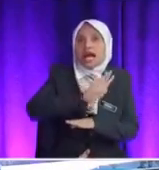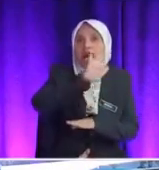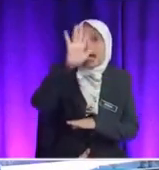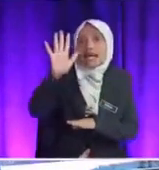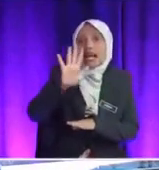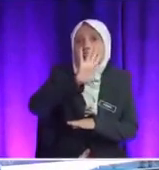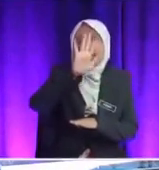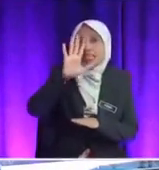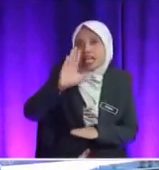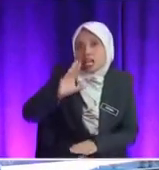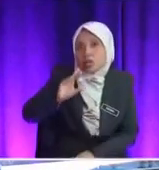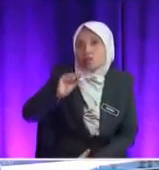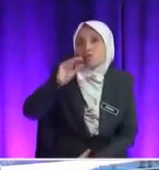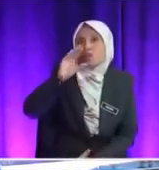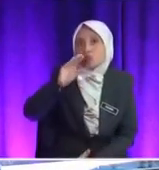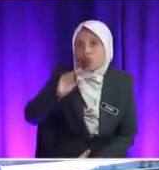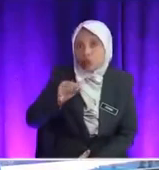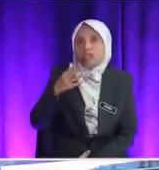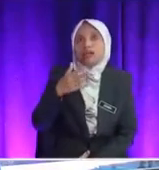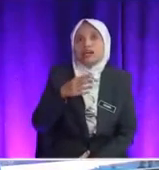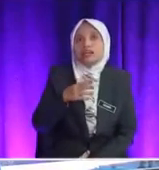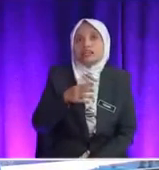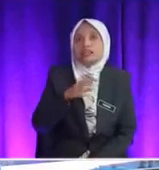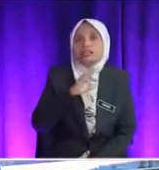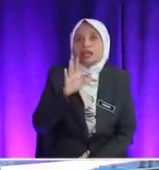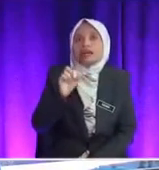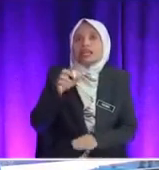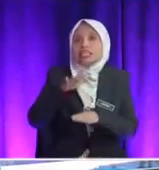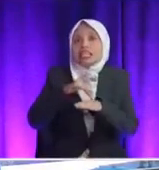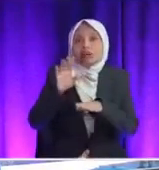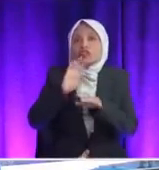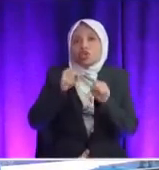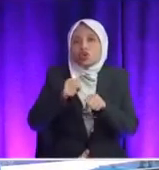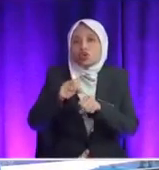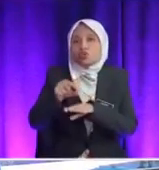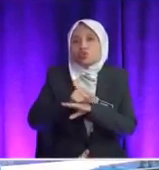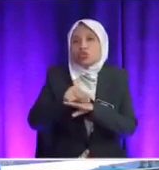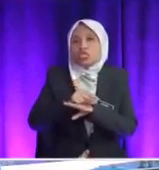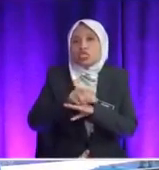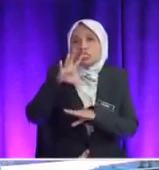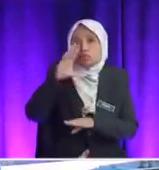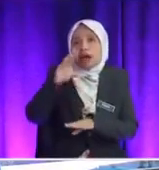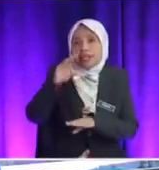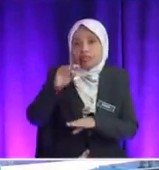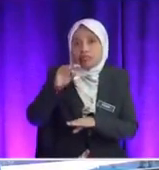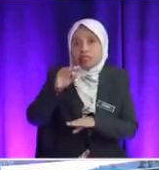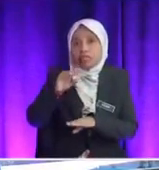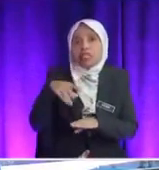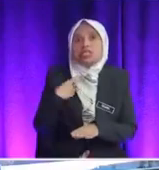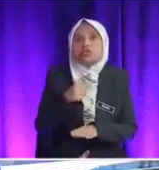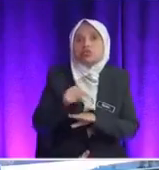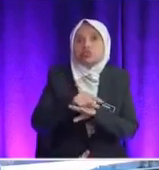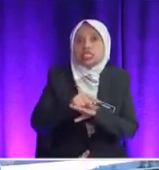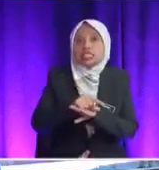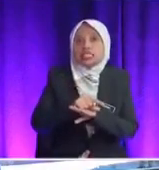lembur kayak muka aneh webhade kita pakai Lombok nih fakta kalau atuh